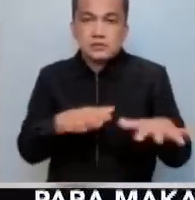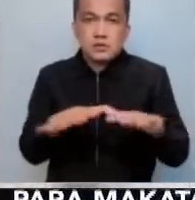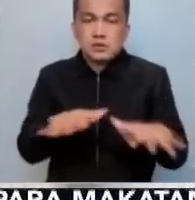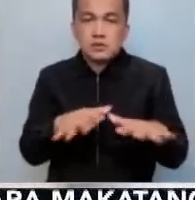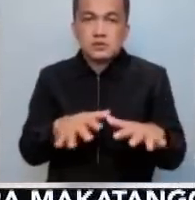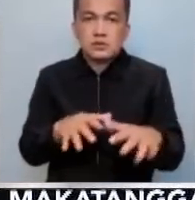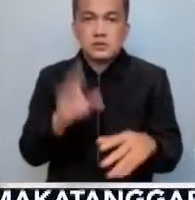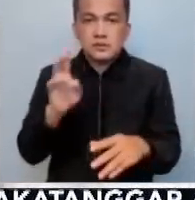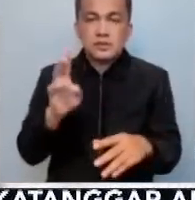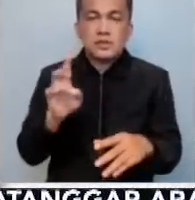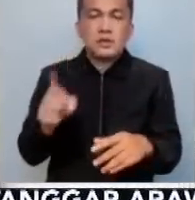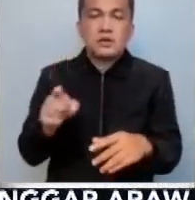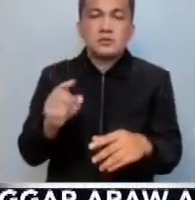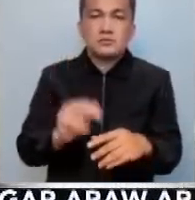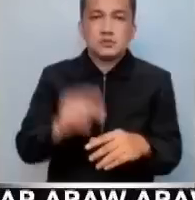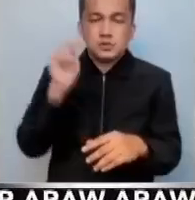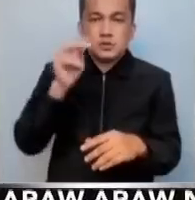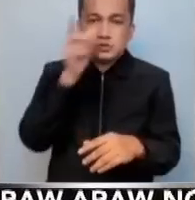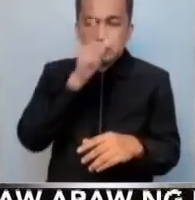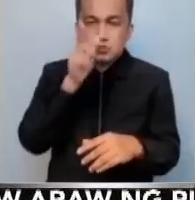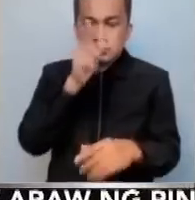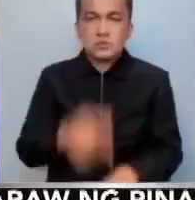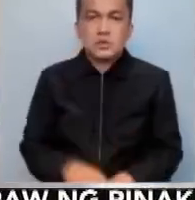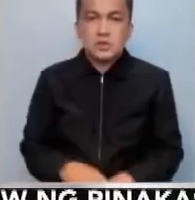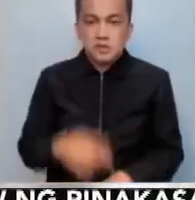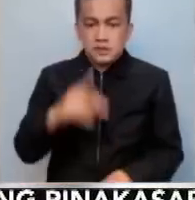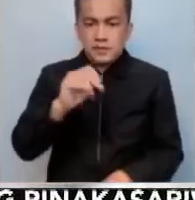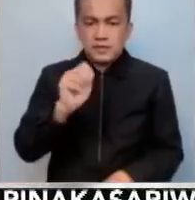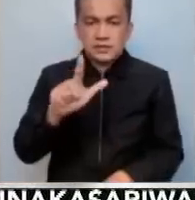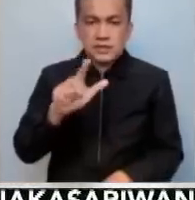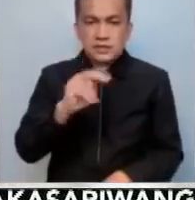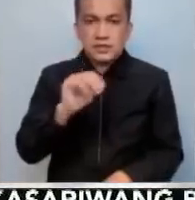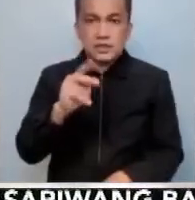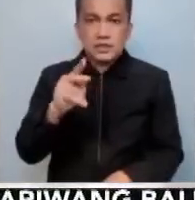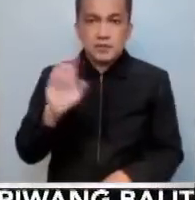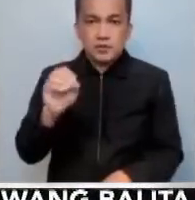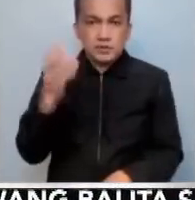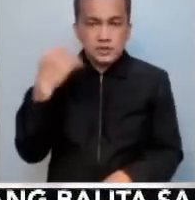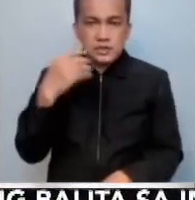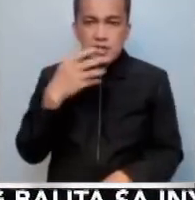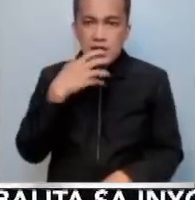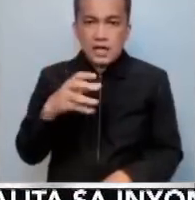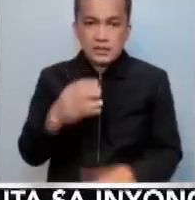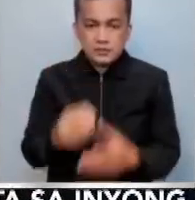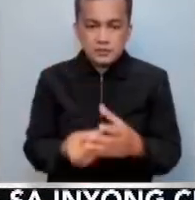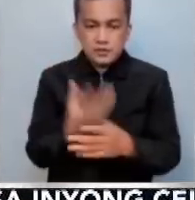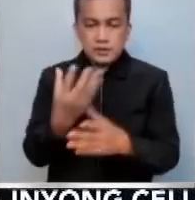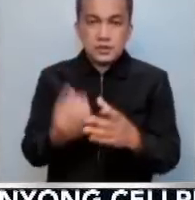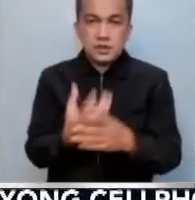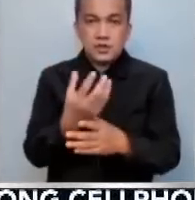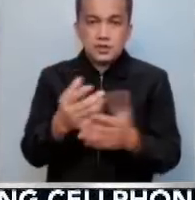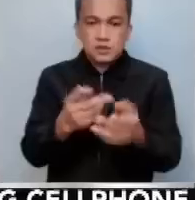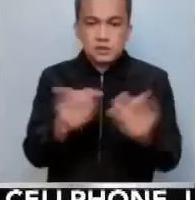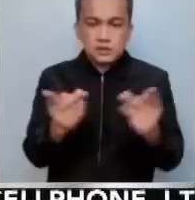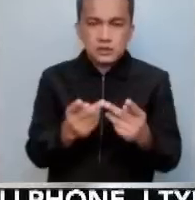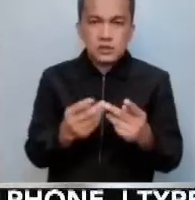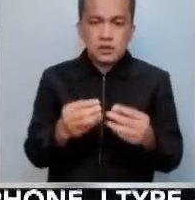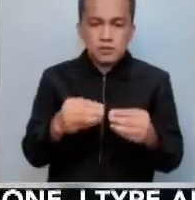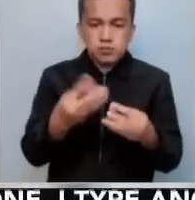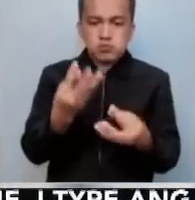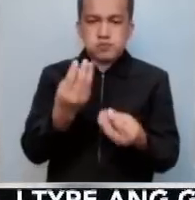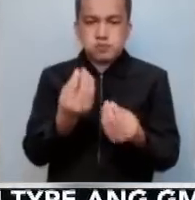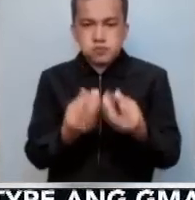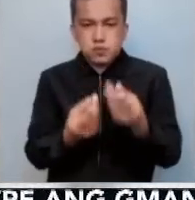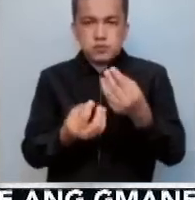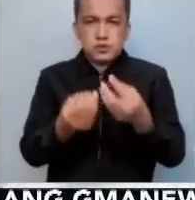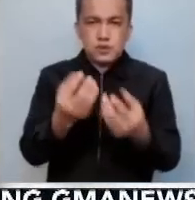Luzon. Ayon sa Pasil MDRRMO, dating hot spring ang lugar kung saan namataan ang kumukulong tubig. Posible raw na lumaki